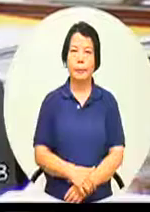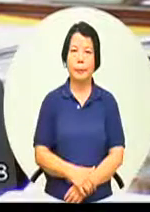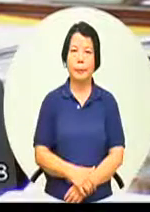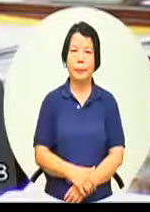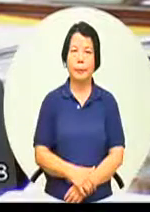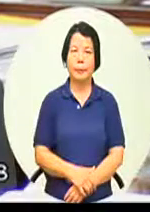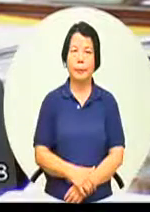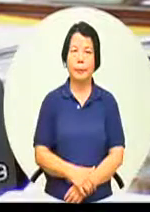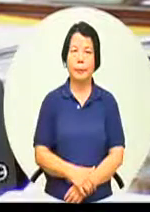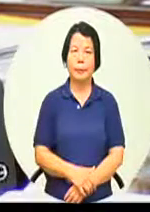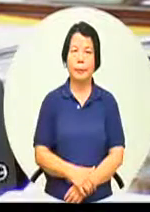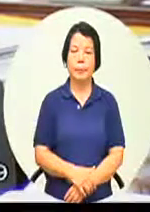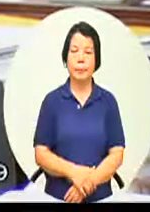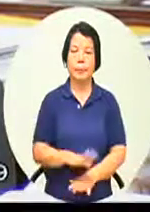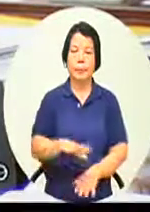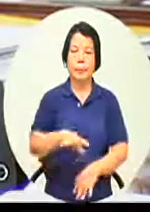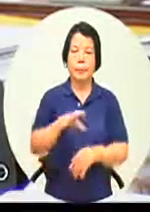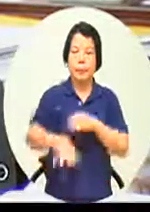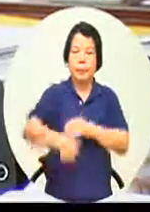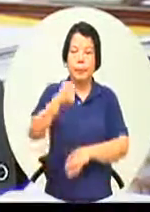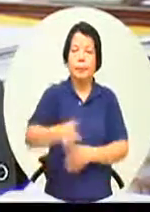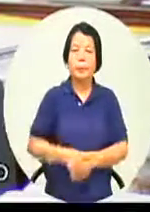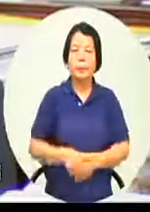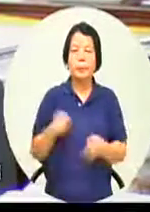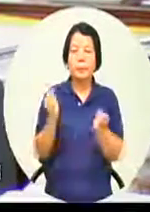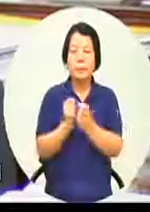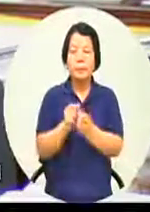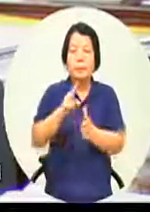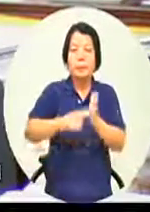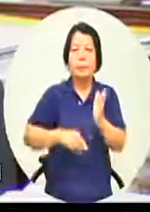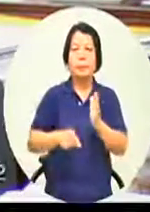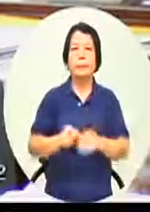好，请局长简略答复。嗯，蔡局长。